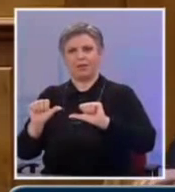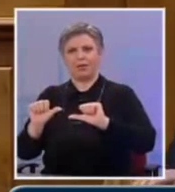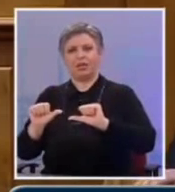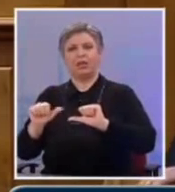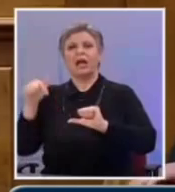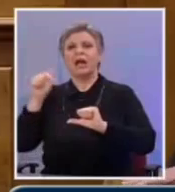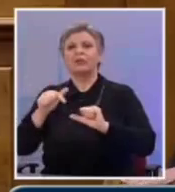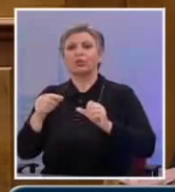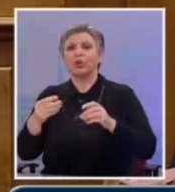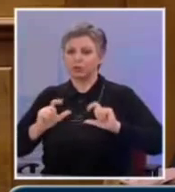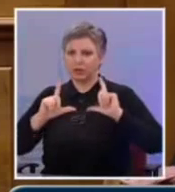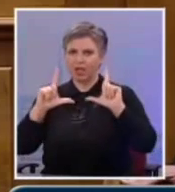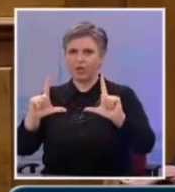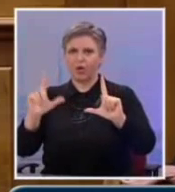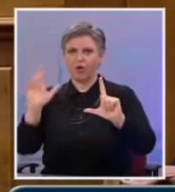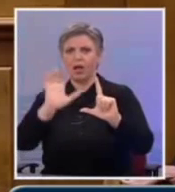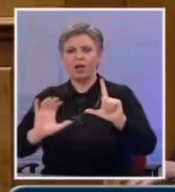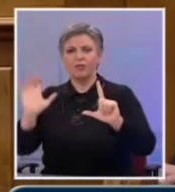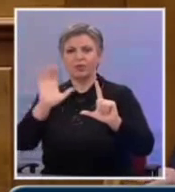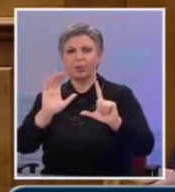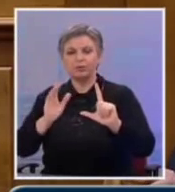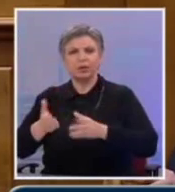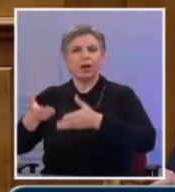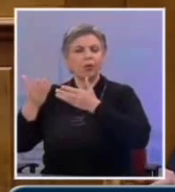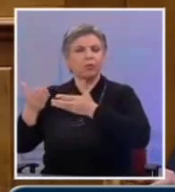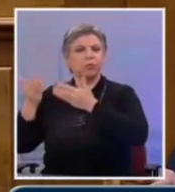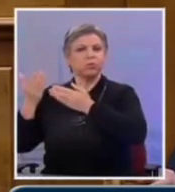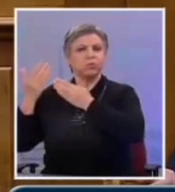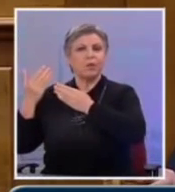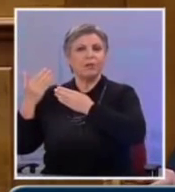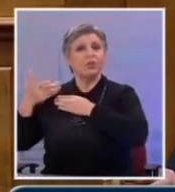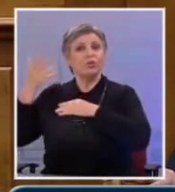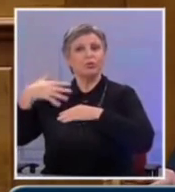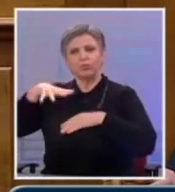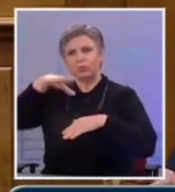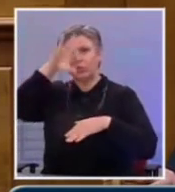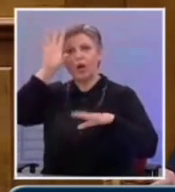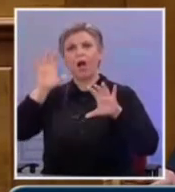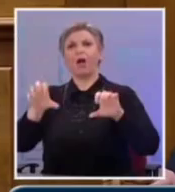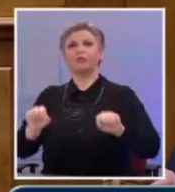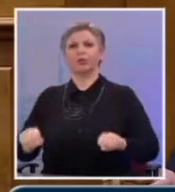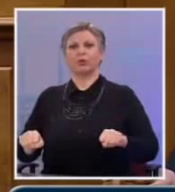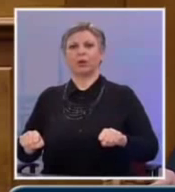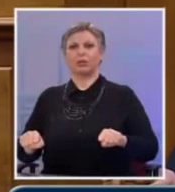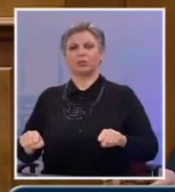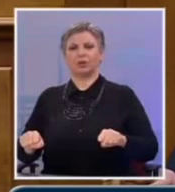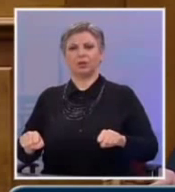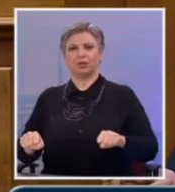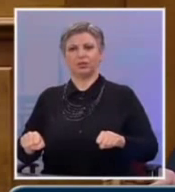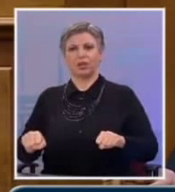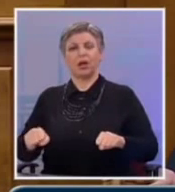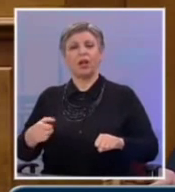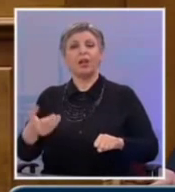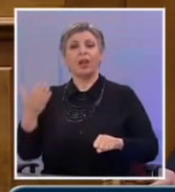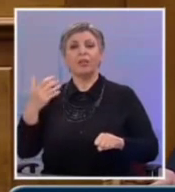Ευρώπη πολύ πίσω στην εποχή των αυτοκρατοριών πριν τα εθνικράτη όπου